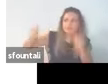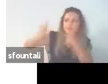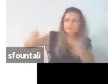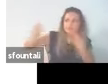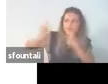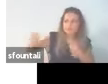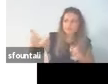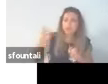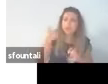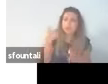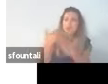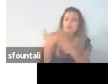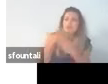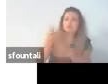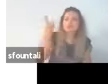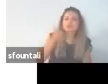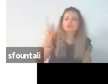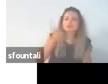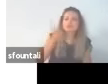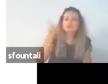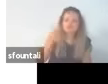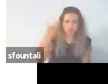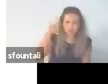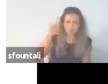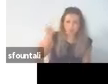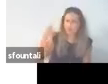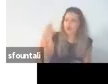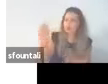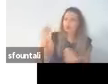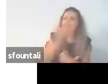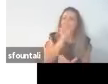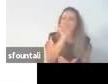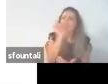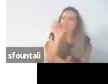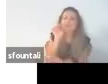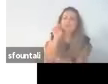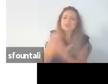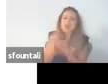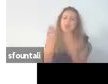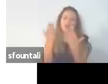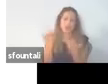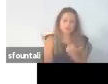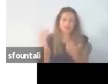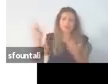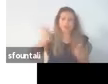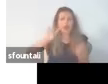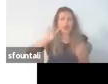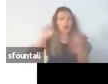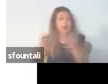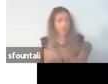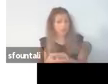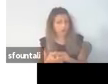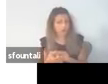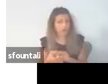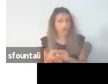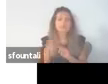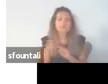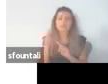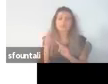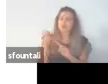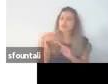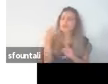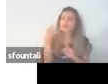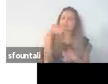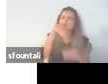βιασμό ως σεξ χωρίς συνένεση. Αντίθετα, το κεντρικό στοιχείο στους ορισμούς των βιασμών που υιοθετούν παραμένει η ύπαρξη της βίας,